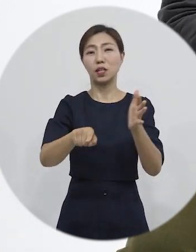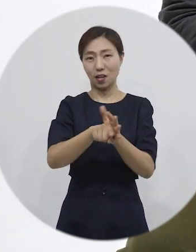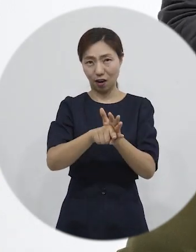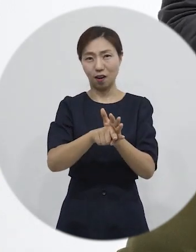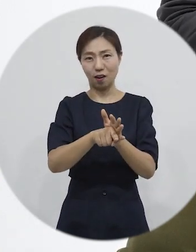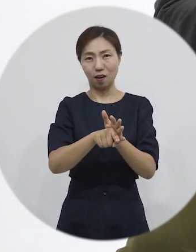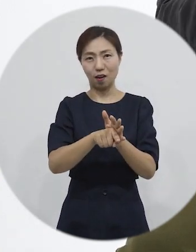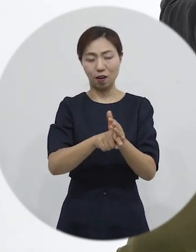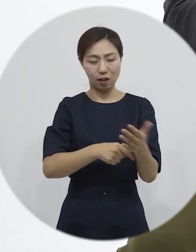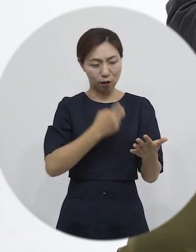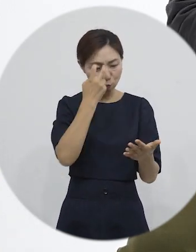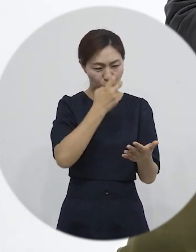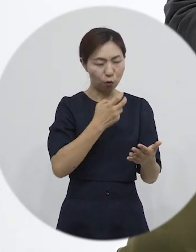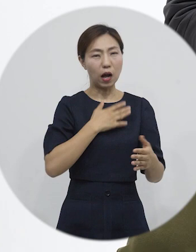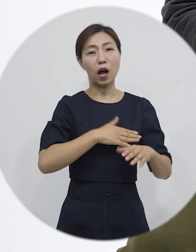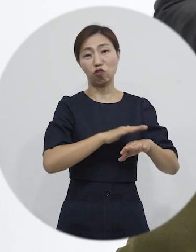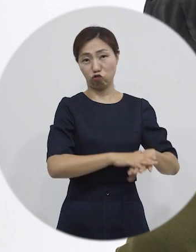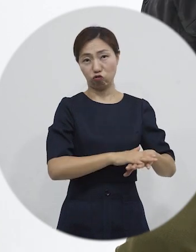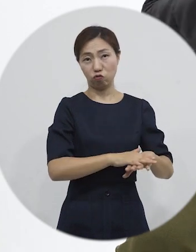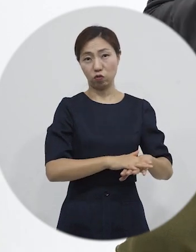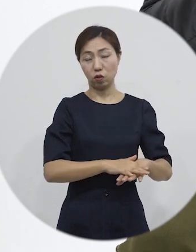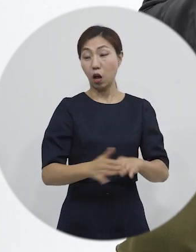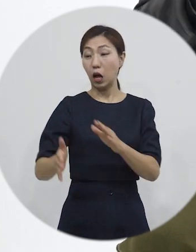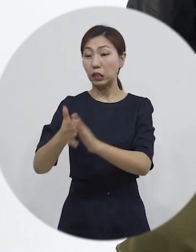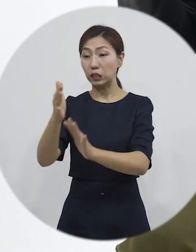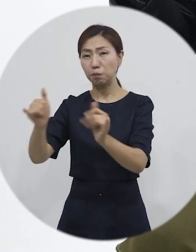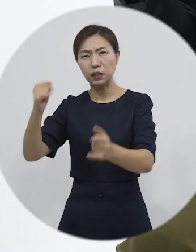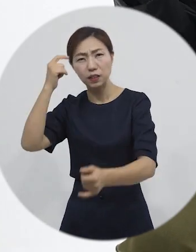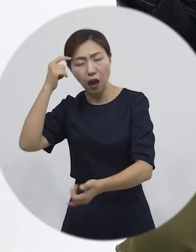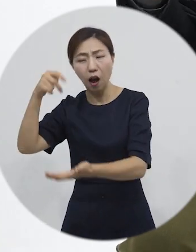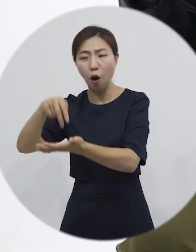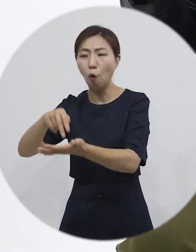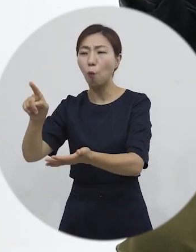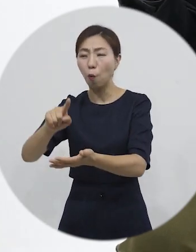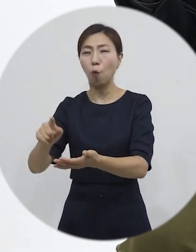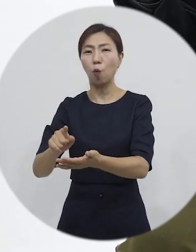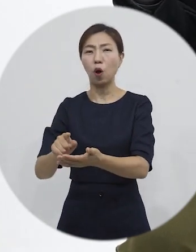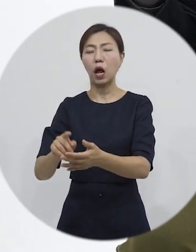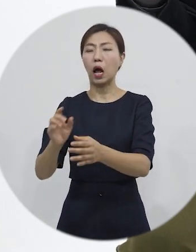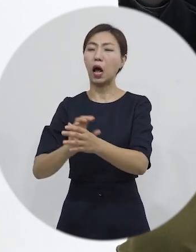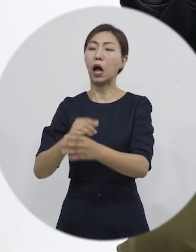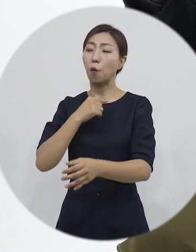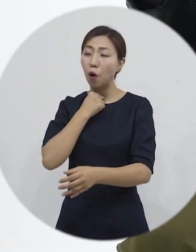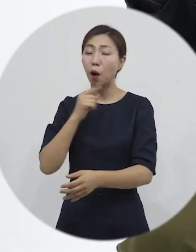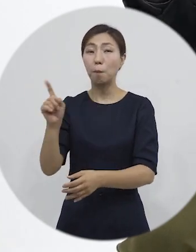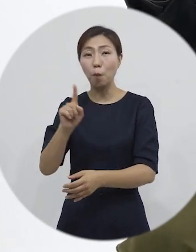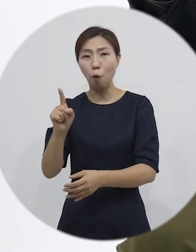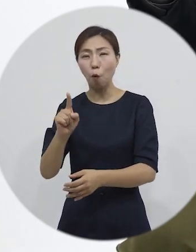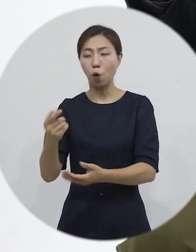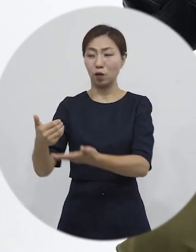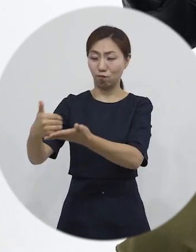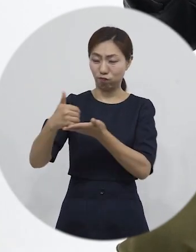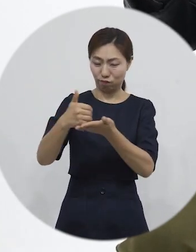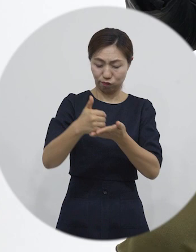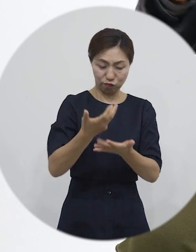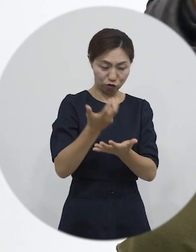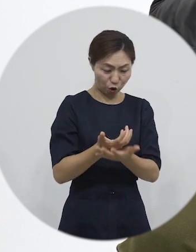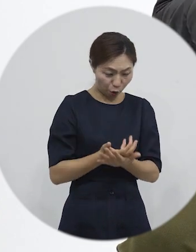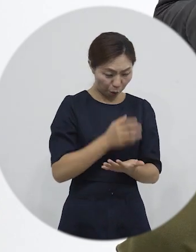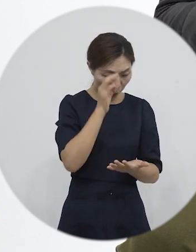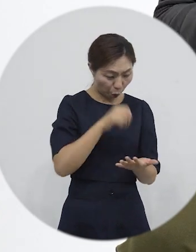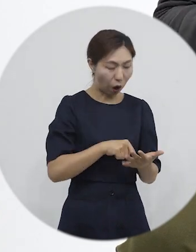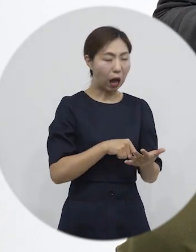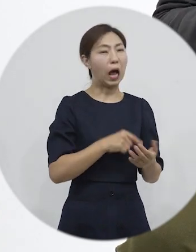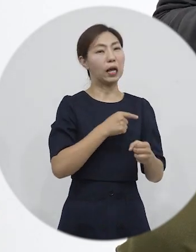의견을 줬구나. 이런 의견을 바탕으로 내년도 예산 편성할 때에는 이런 부분을 보완하든지 이런 부분을 조정하면 되겠구나 라고